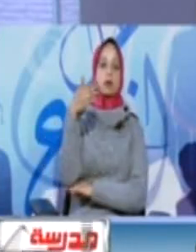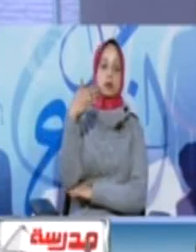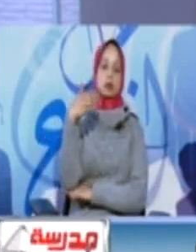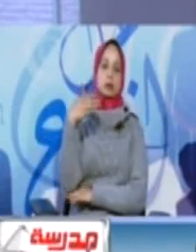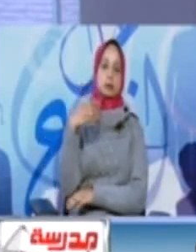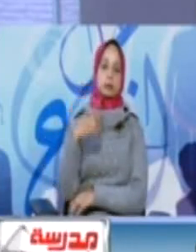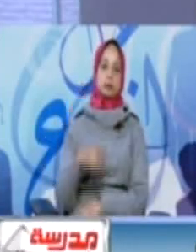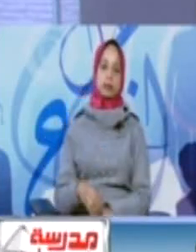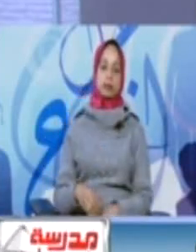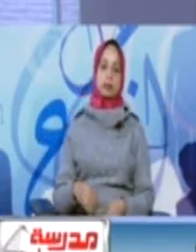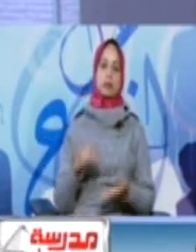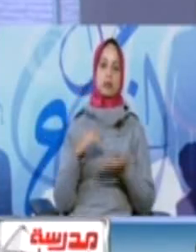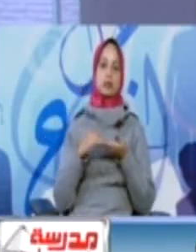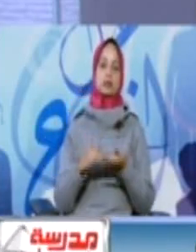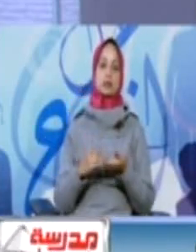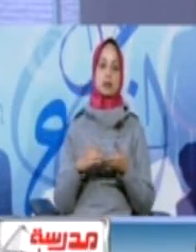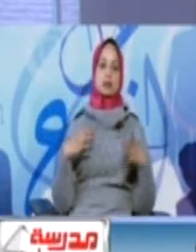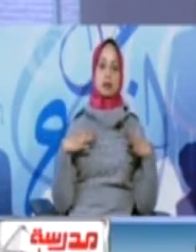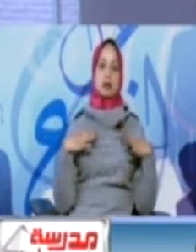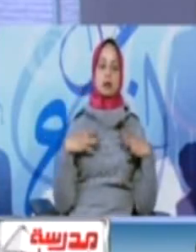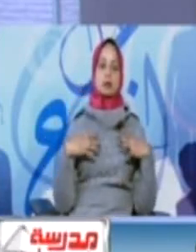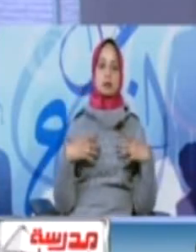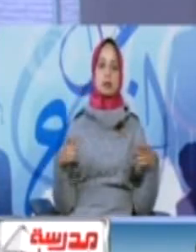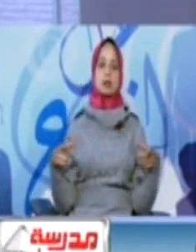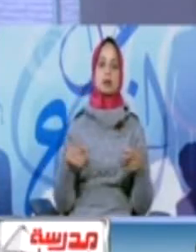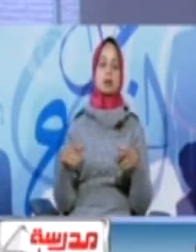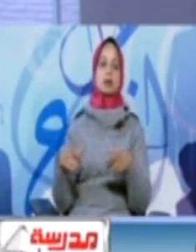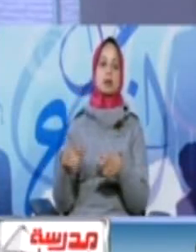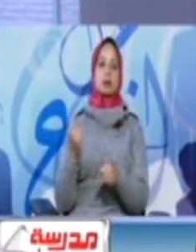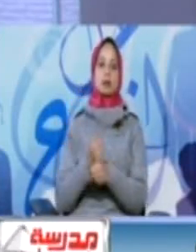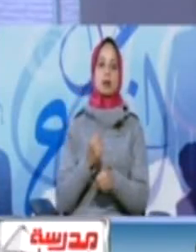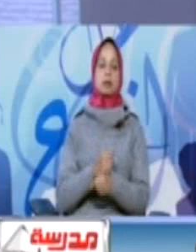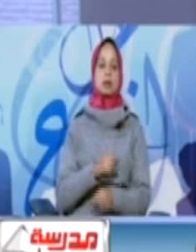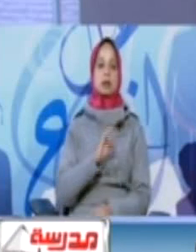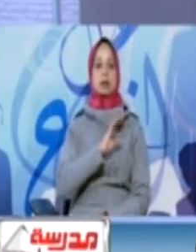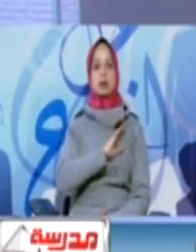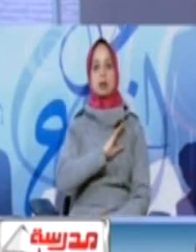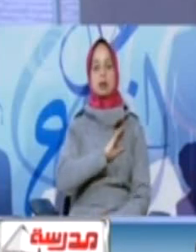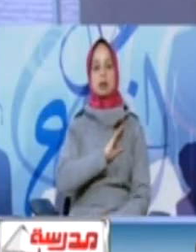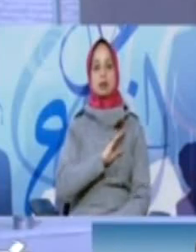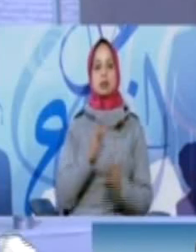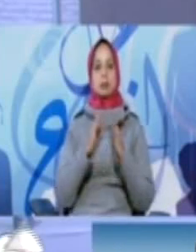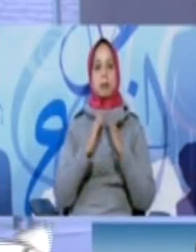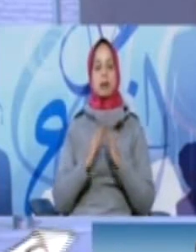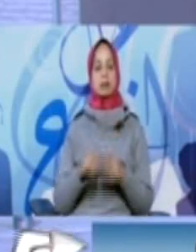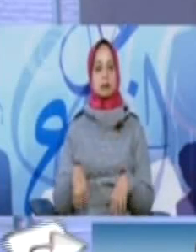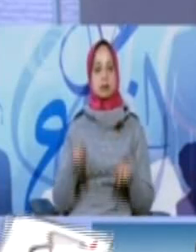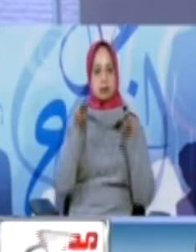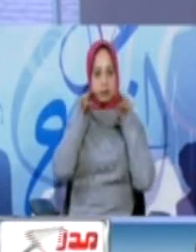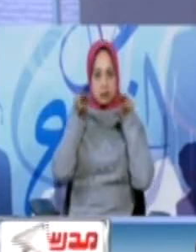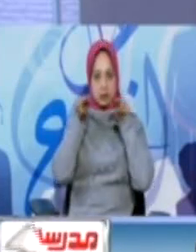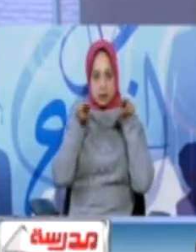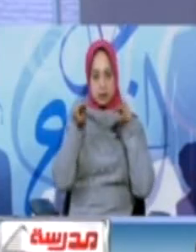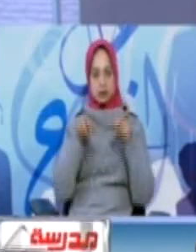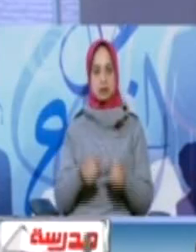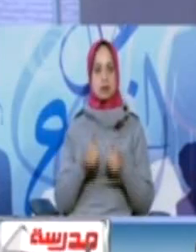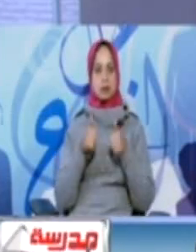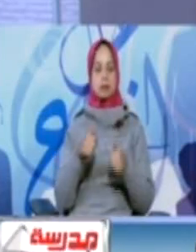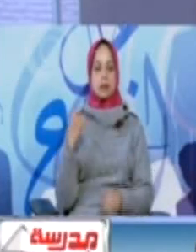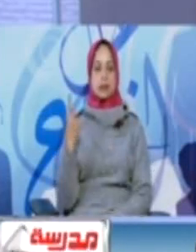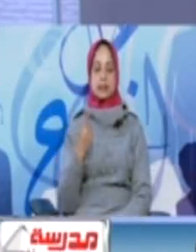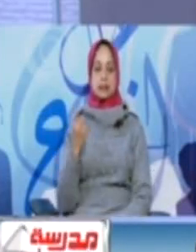مما ساعد محمد علي على تكوين الجيش المصري. طب والكلام ده عندنا يا ابو حميد؟ لا ما ينفعش بقى، ركز شويه، ده هي سهله جدا، سهله